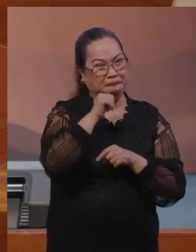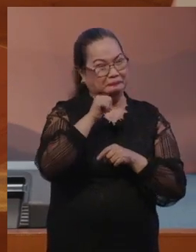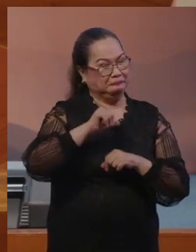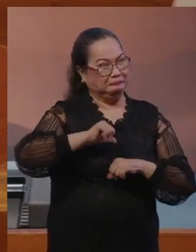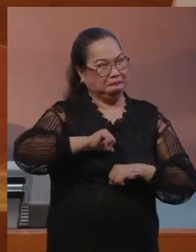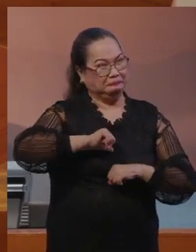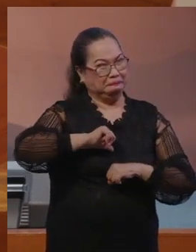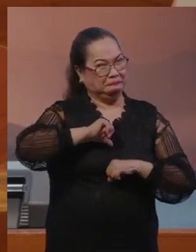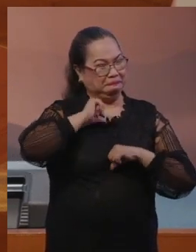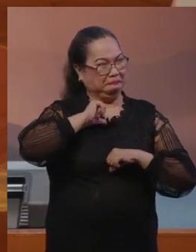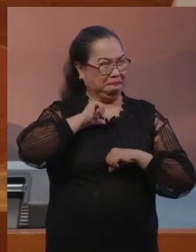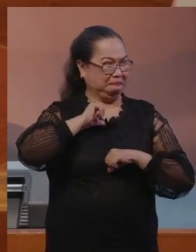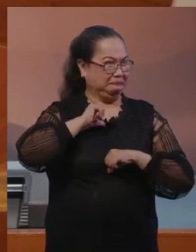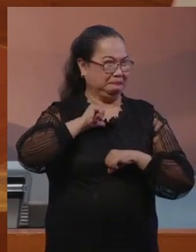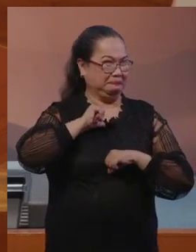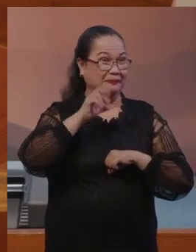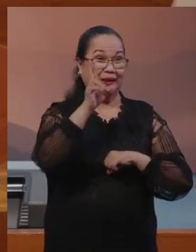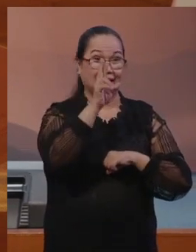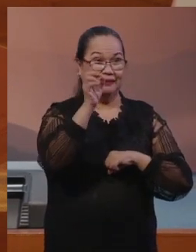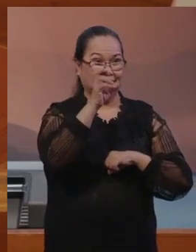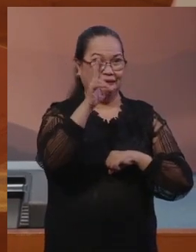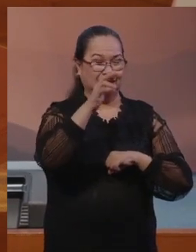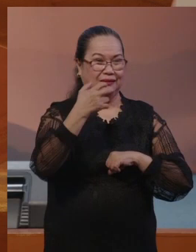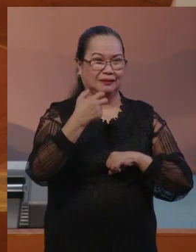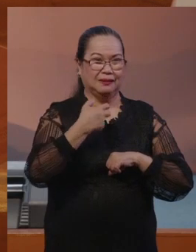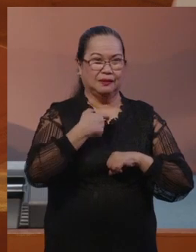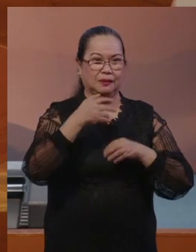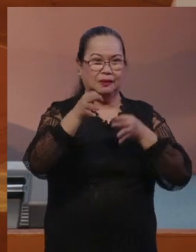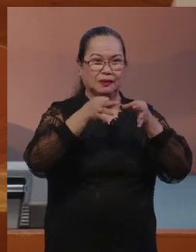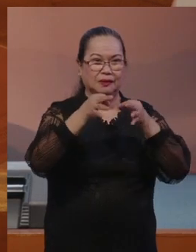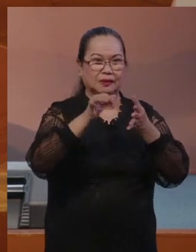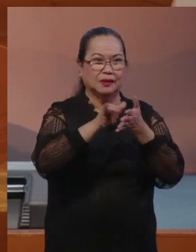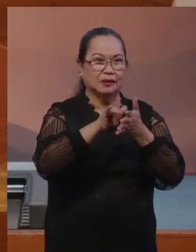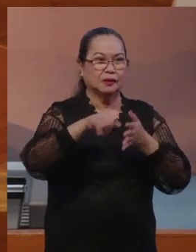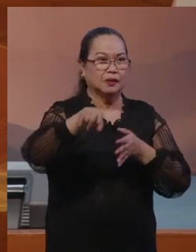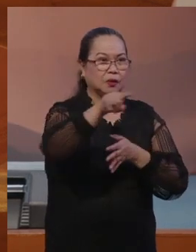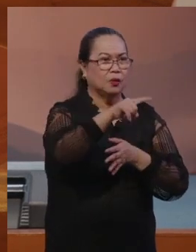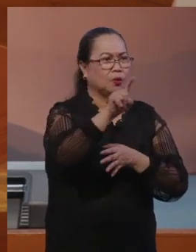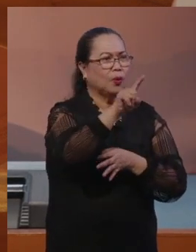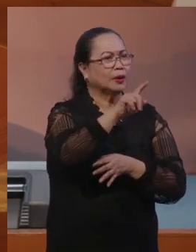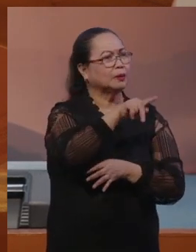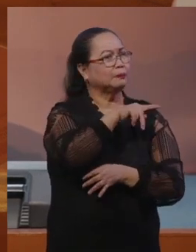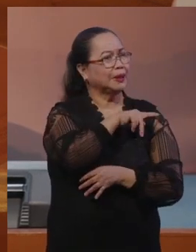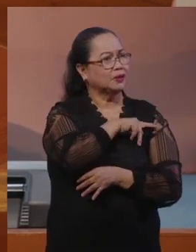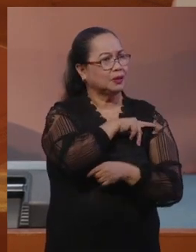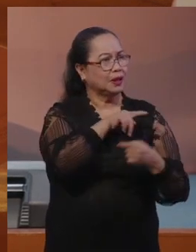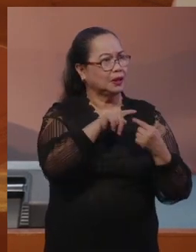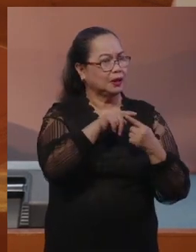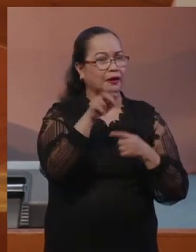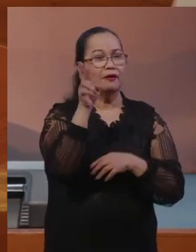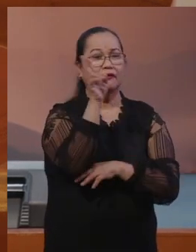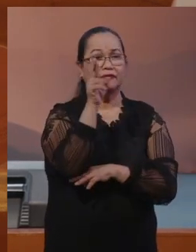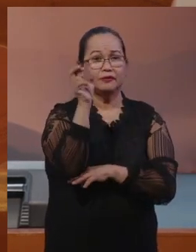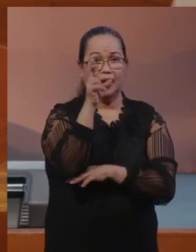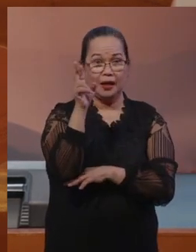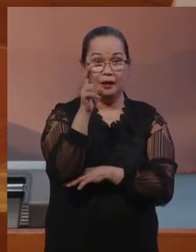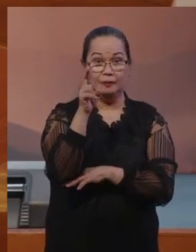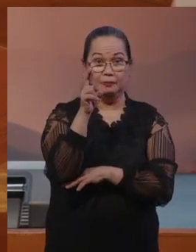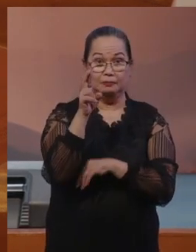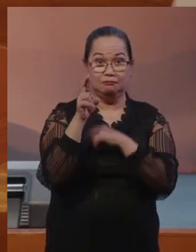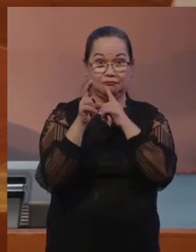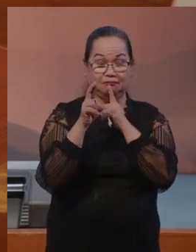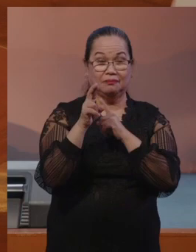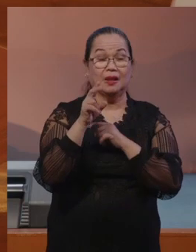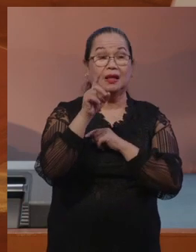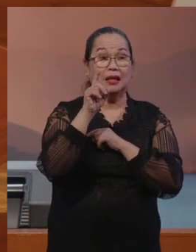proud. So that gives us an insight kung ano ang personalidad ni Rahab. Siya po